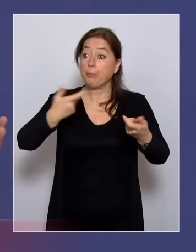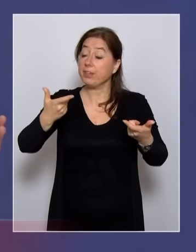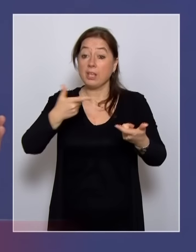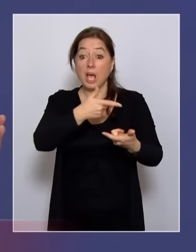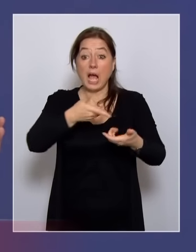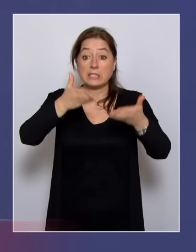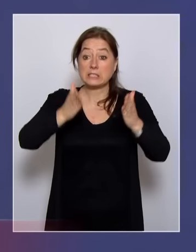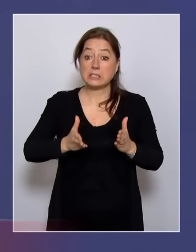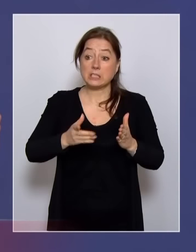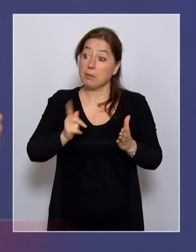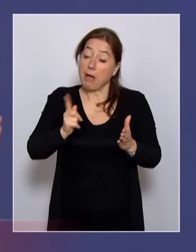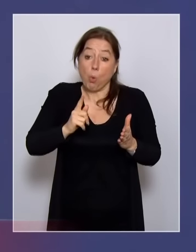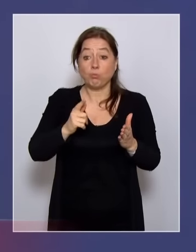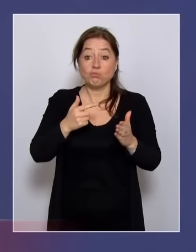passé.